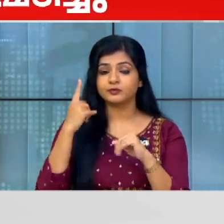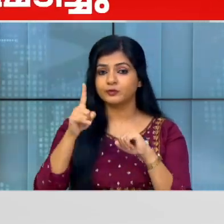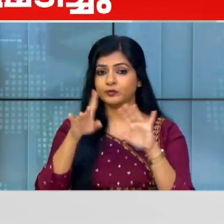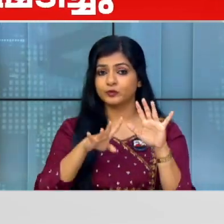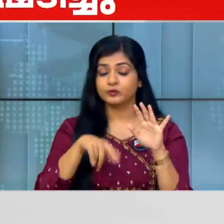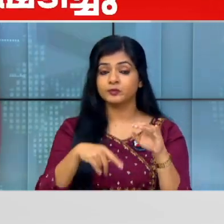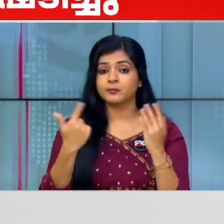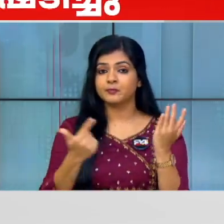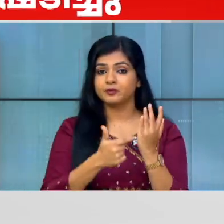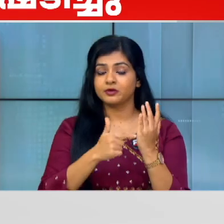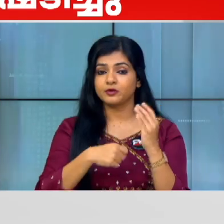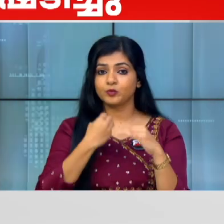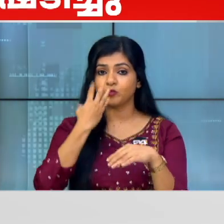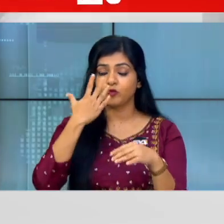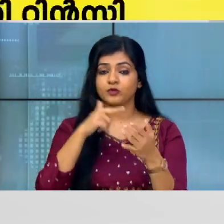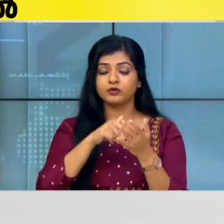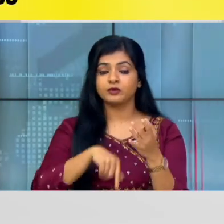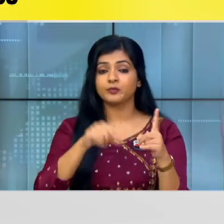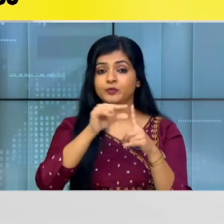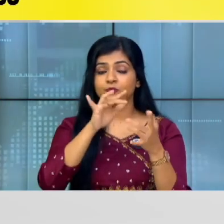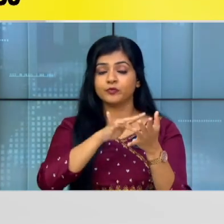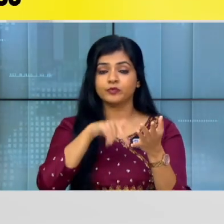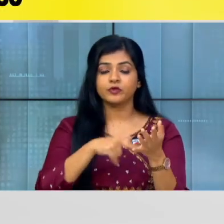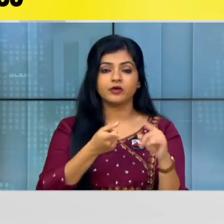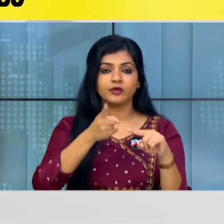തീയതി തിങ്കളാഴ്ച രാവിലെ 11 മണിക്ക് പെരുമ്പാവൂർ ഈസ്റ്റ്